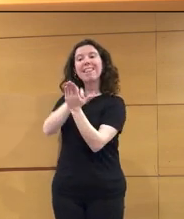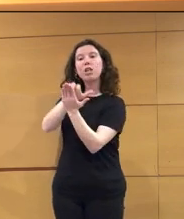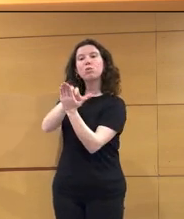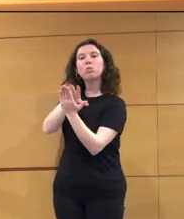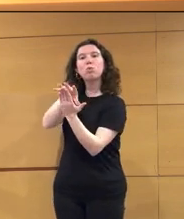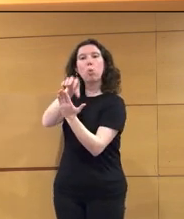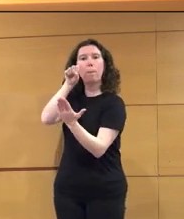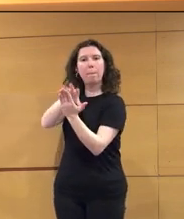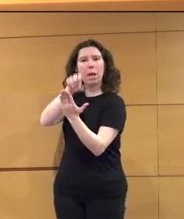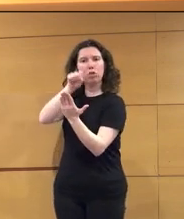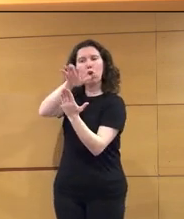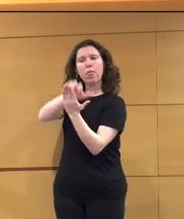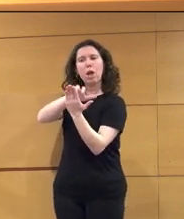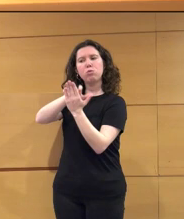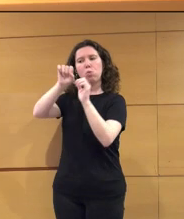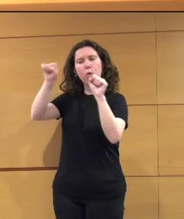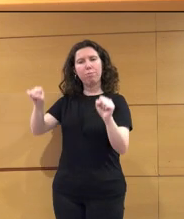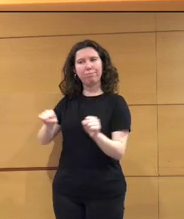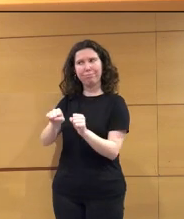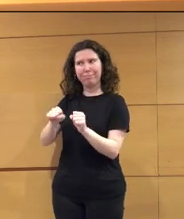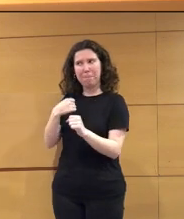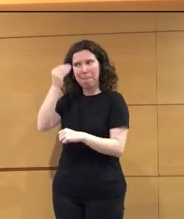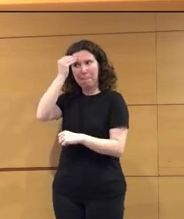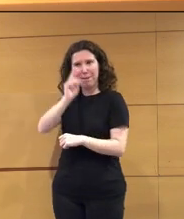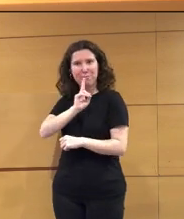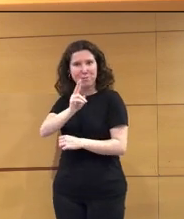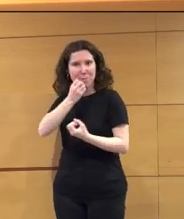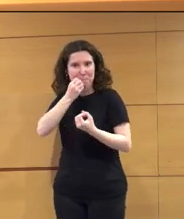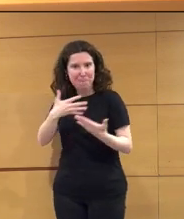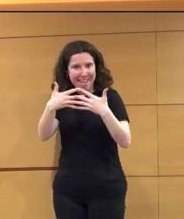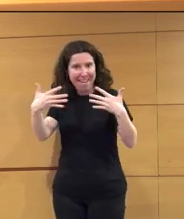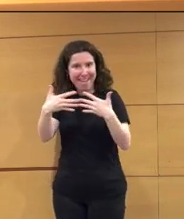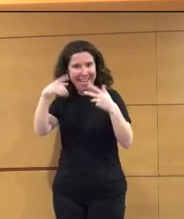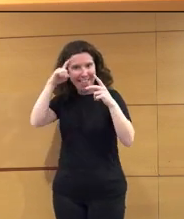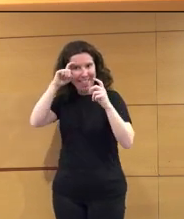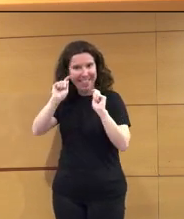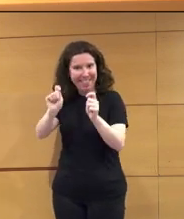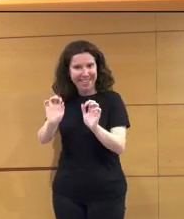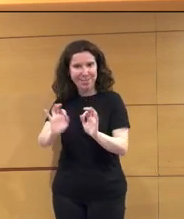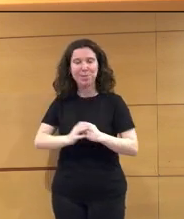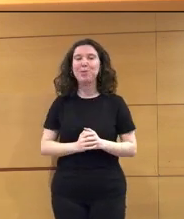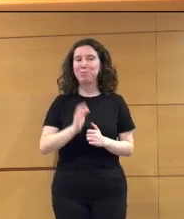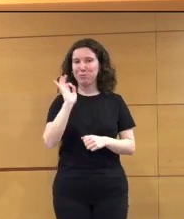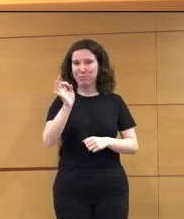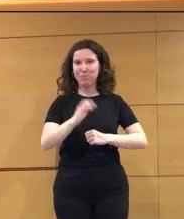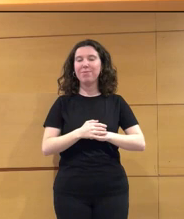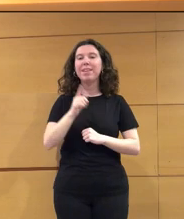gran escala. Ho he dit bé, no? I és membre del grup de recerca tal que